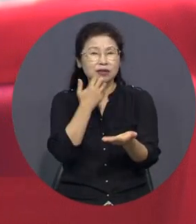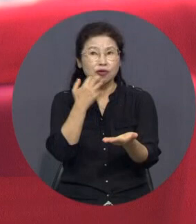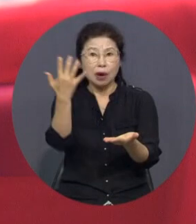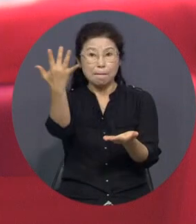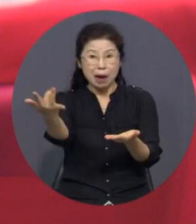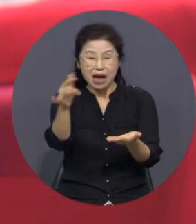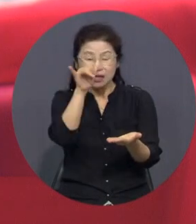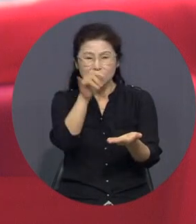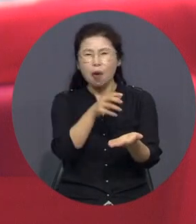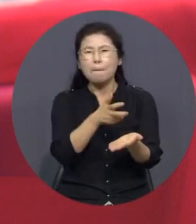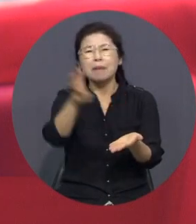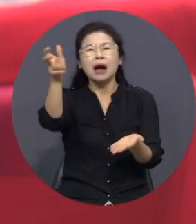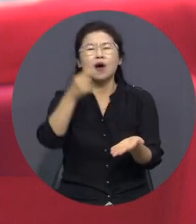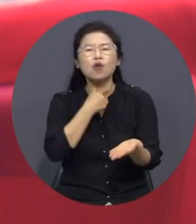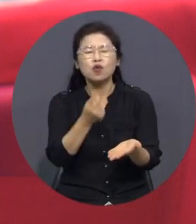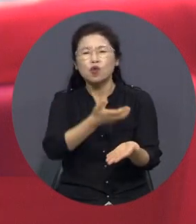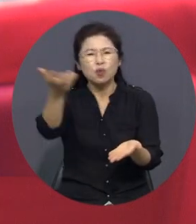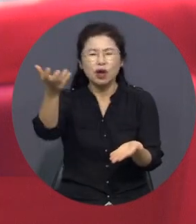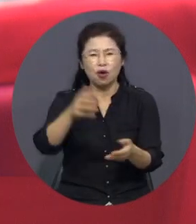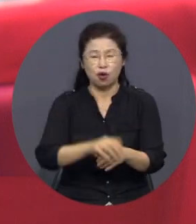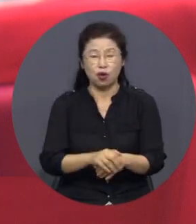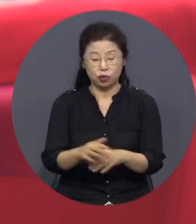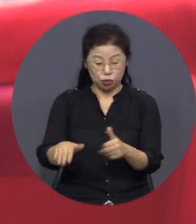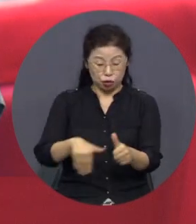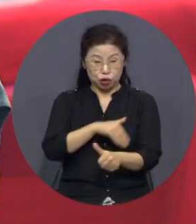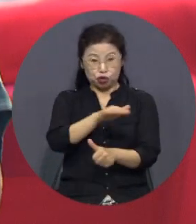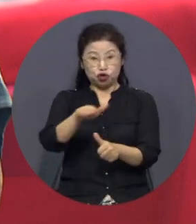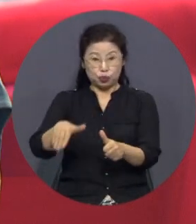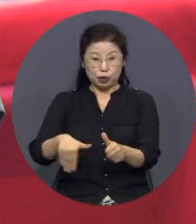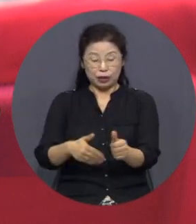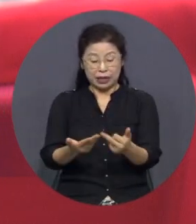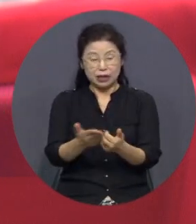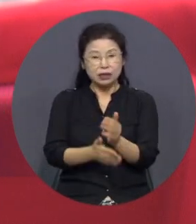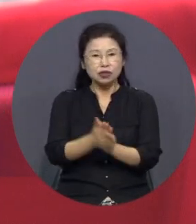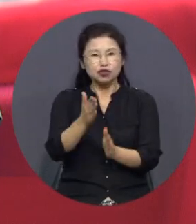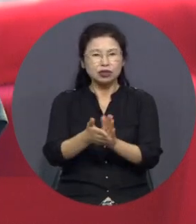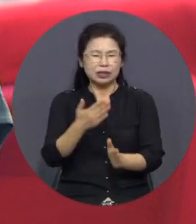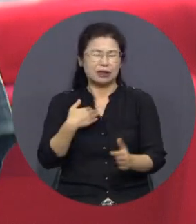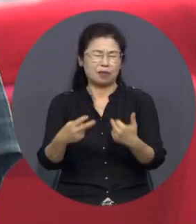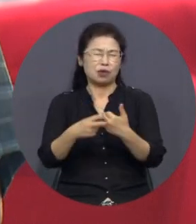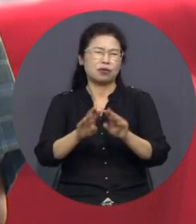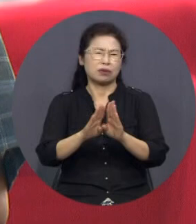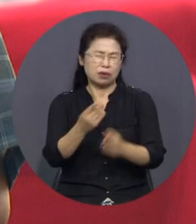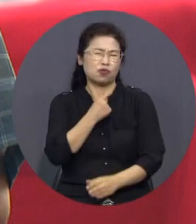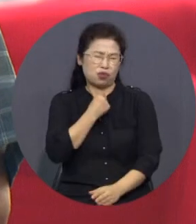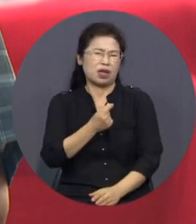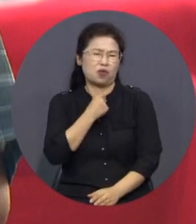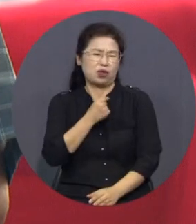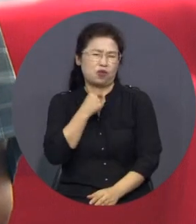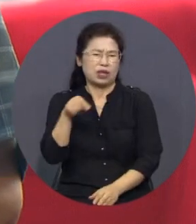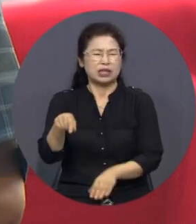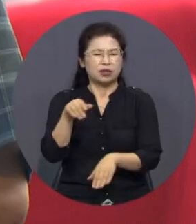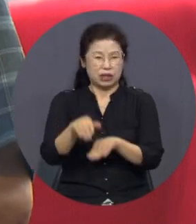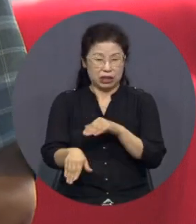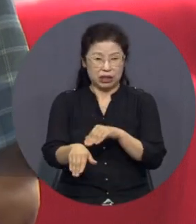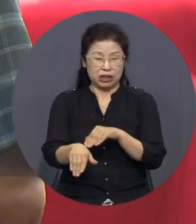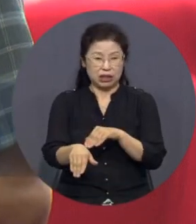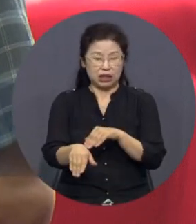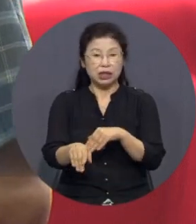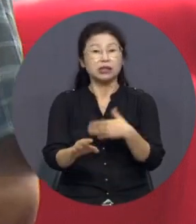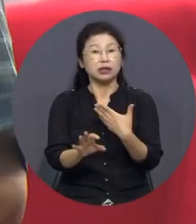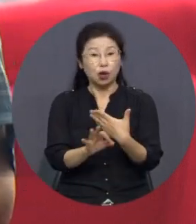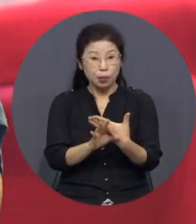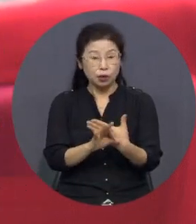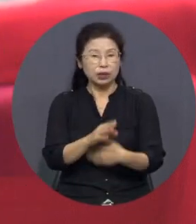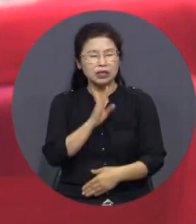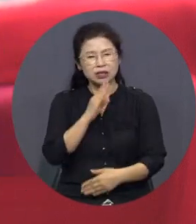올라갑니다. 그 주변에 또 동지역에 가서 자기의 병원을 또 내려고 하고 과연 이럴 때